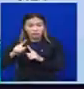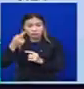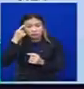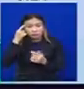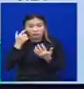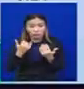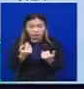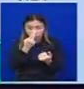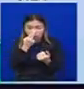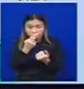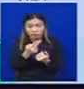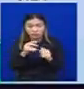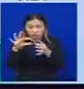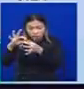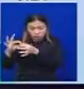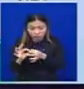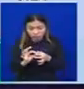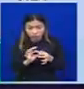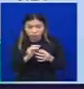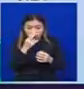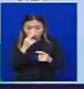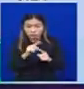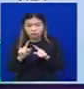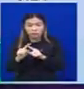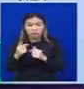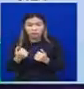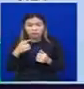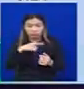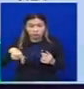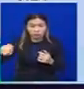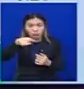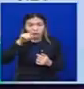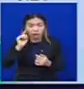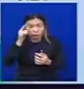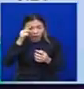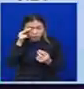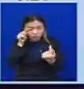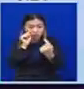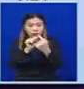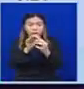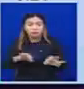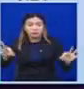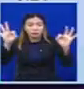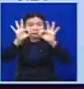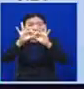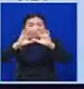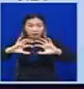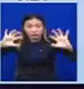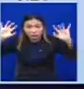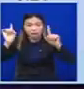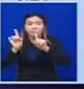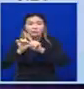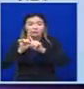ได้ใบเขียวนะครับเพราะฉะนั้นเนี่ยยังเป็นเรื่องที่เราต้องให้ความสำคัญนะครับภาครัฐเอกชนยังต้องทำงาน